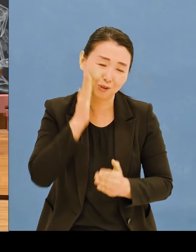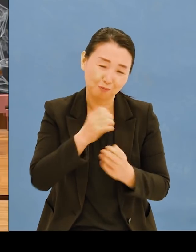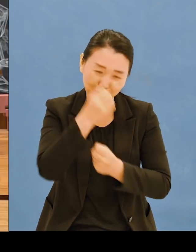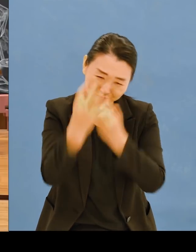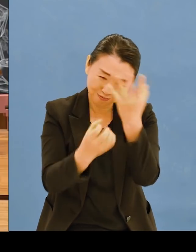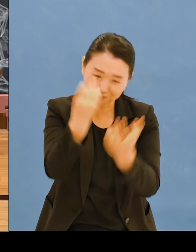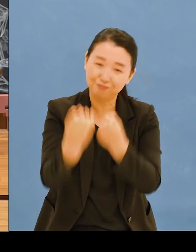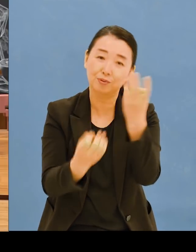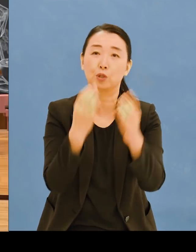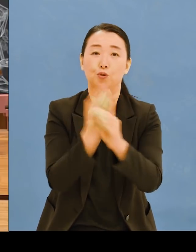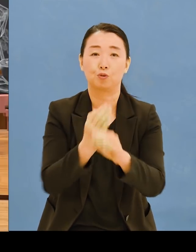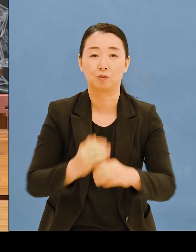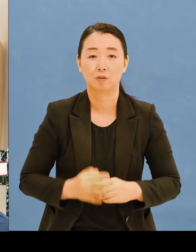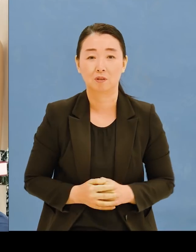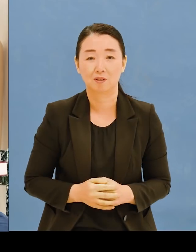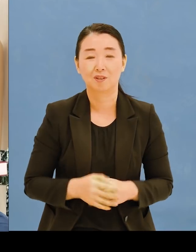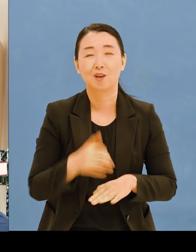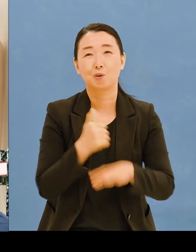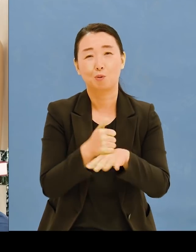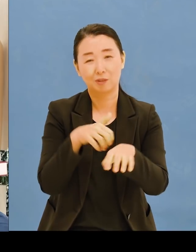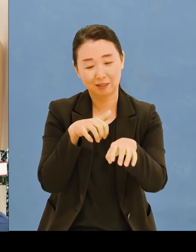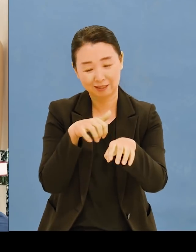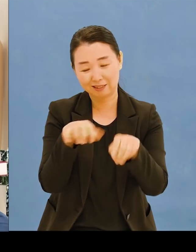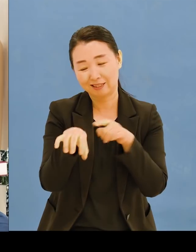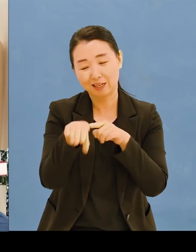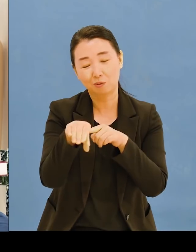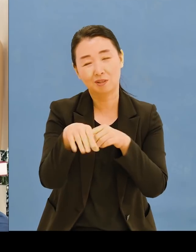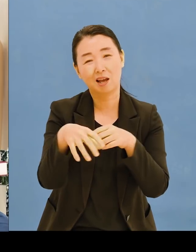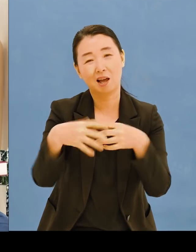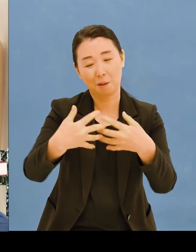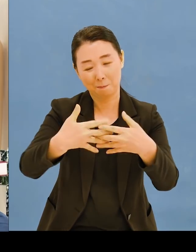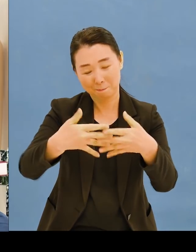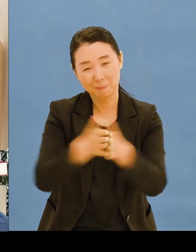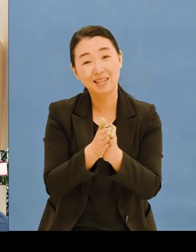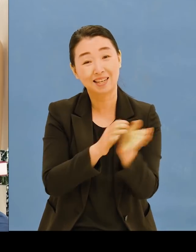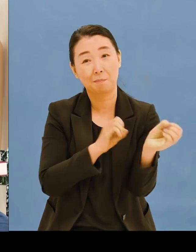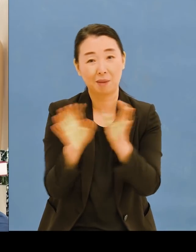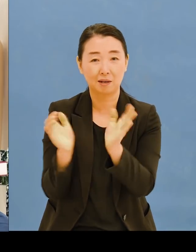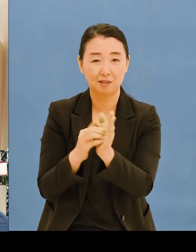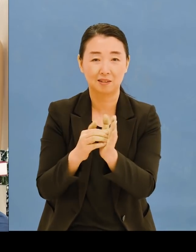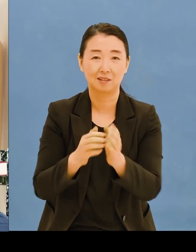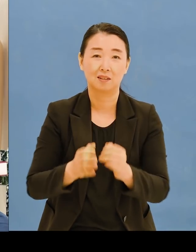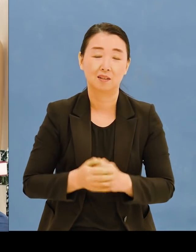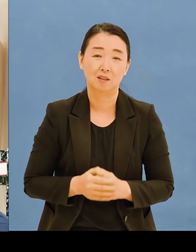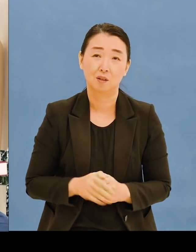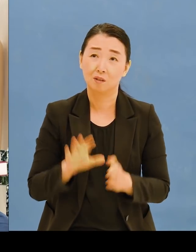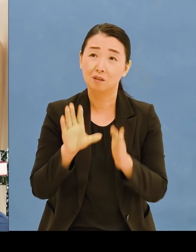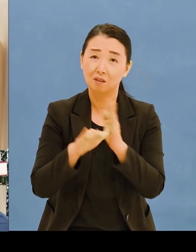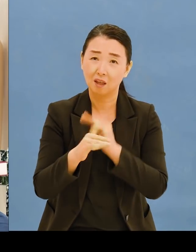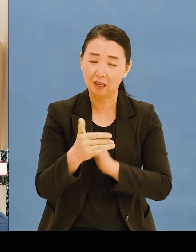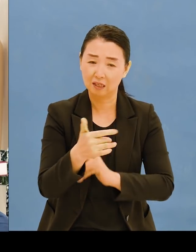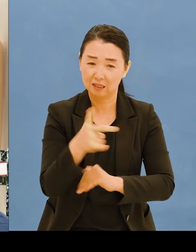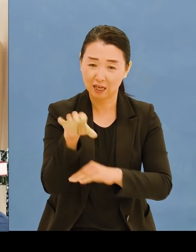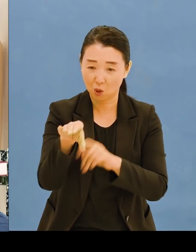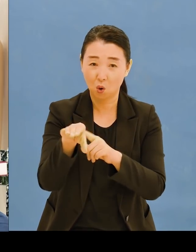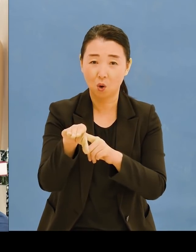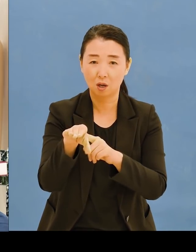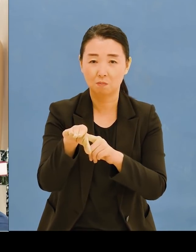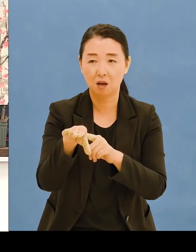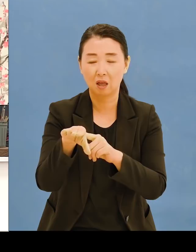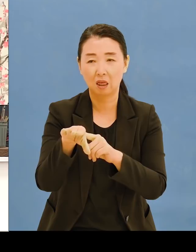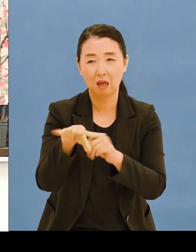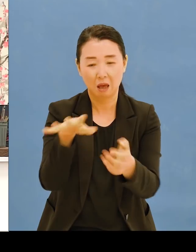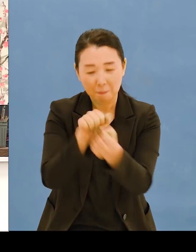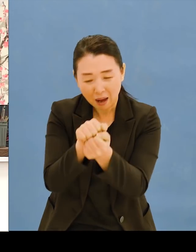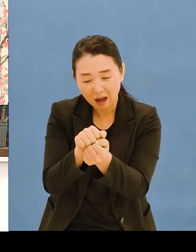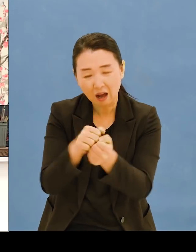올라오고 사고였네요. 네, 그 차가 이제 폐차됐어요. 그때 당시에 그래도 이제 미니밴 차 그래도 큰 차였는데 네. 그게 이제 폐차될